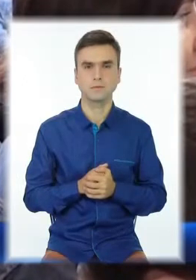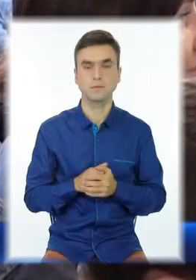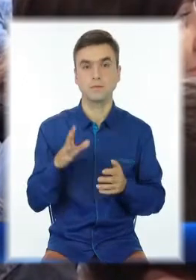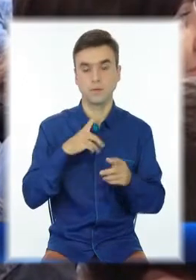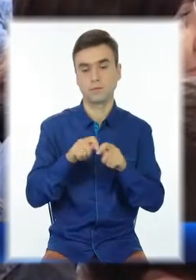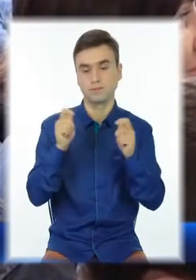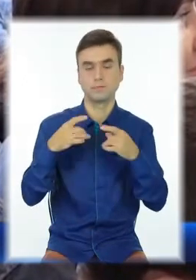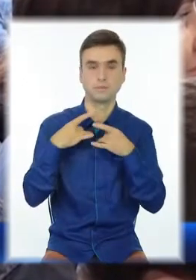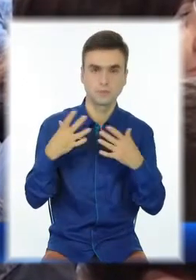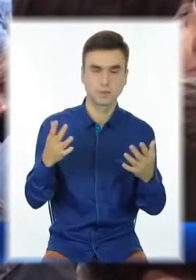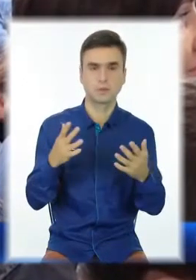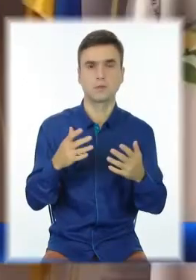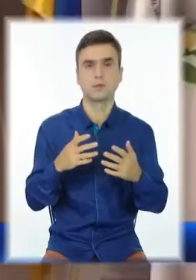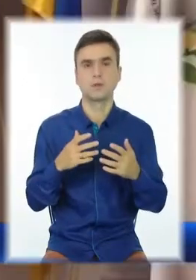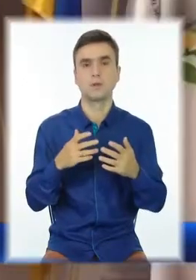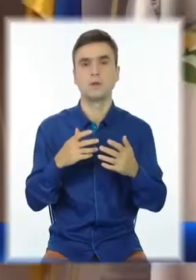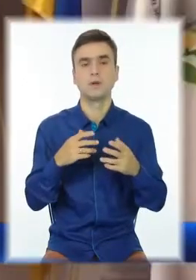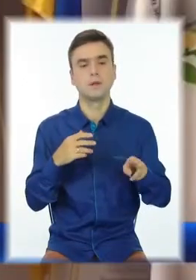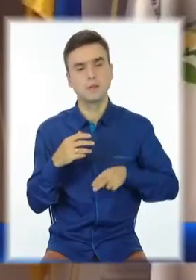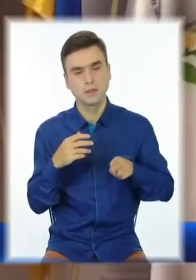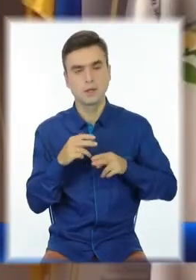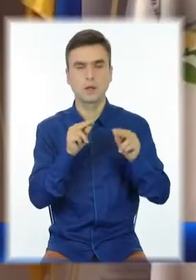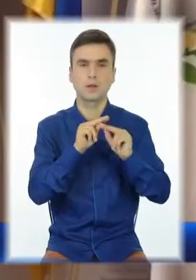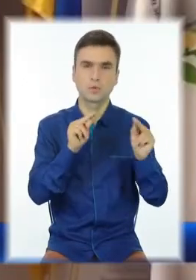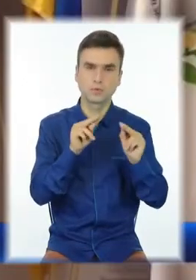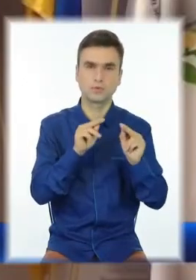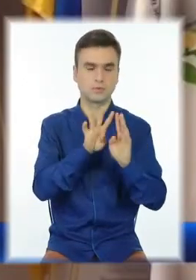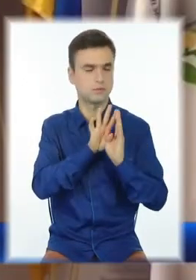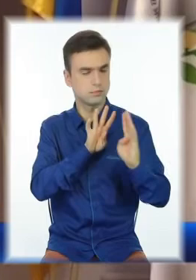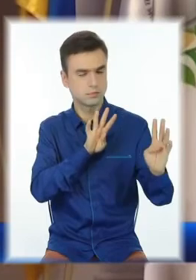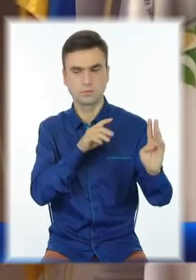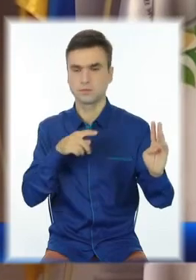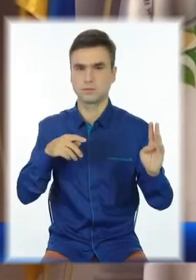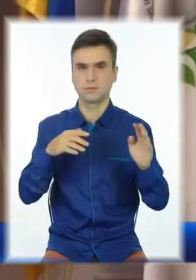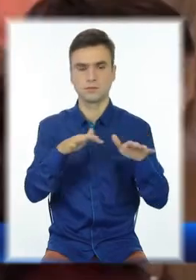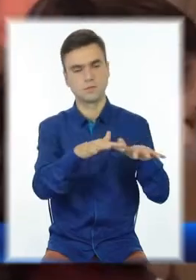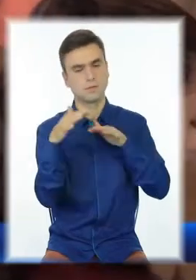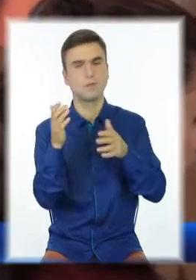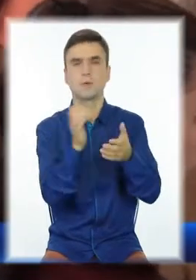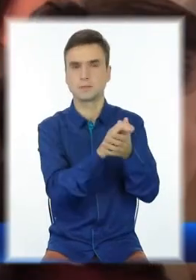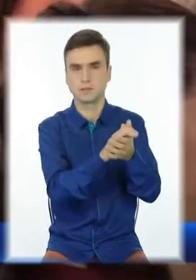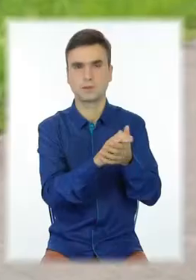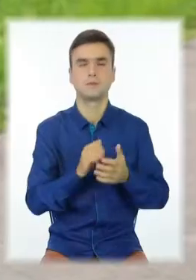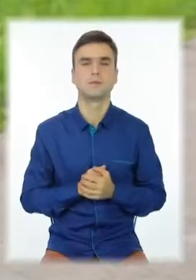влаштували святковий концерт, познайомили з керівництвом університету, деканами факультетів та викладачами.